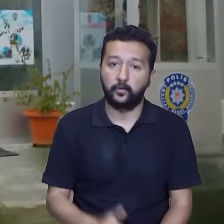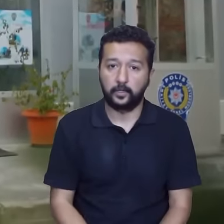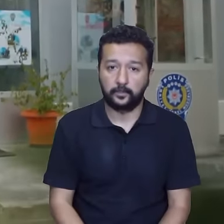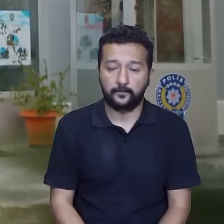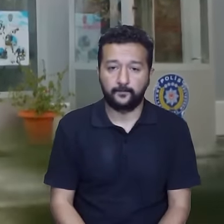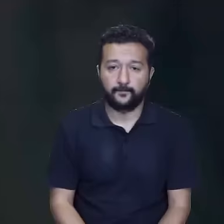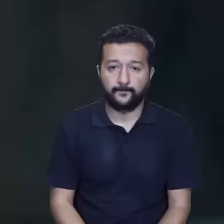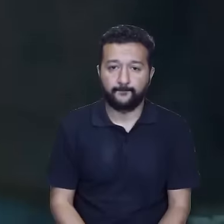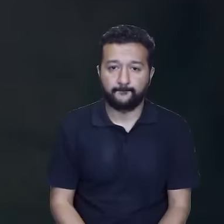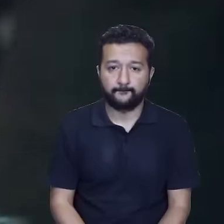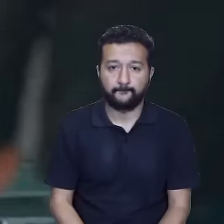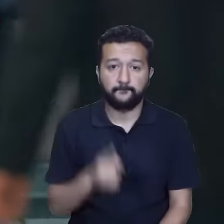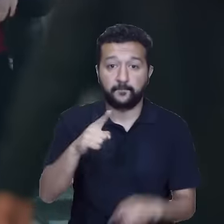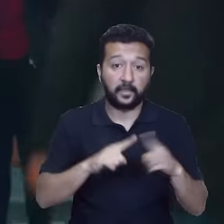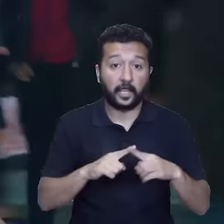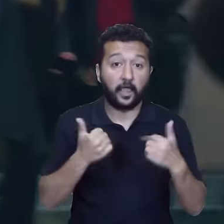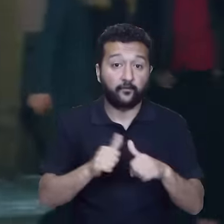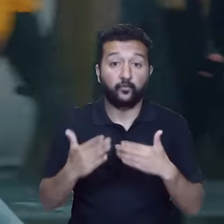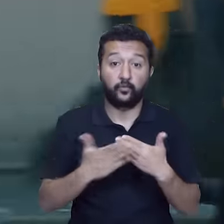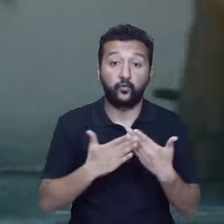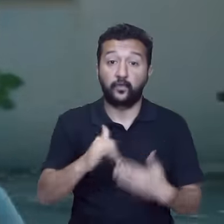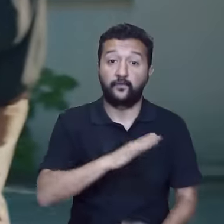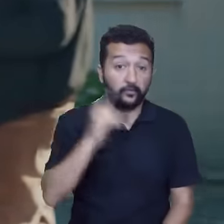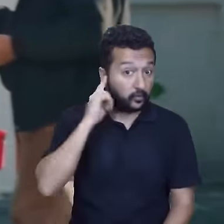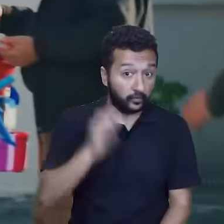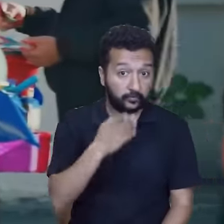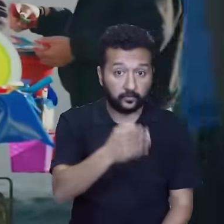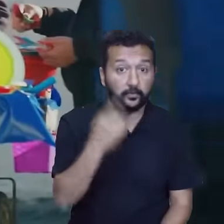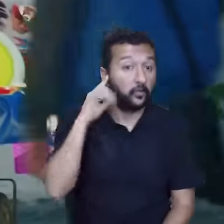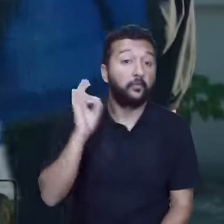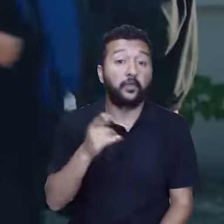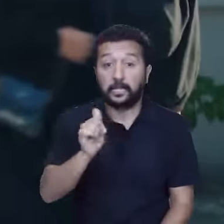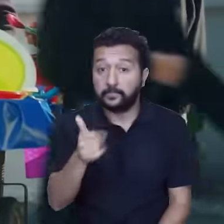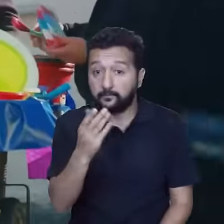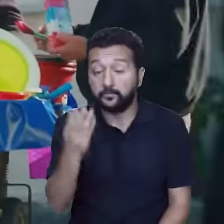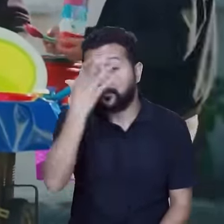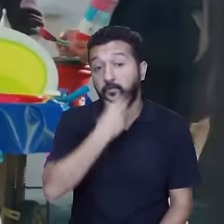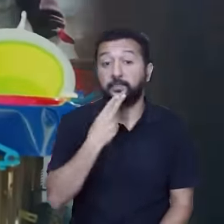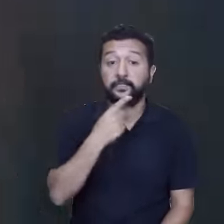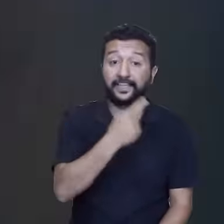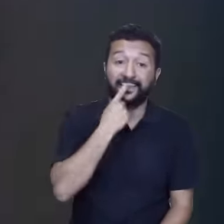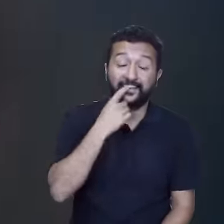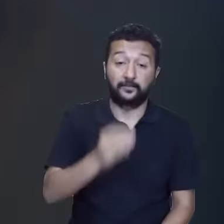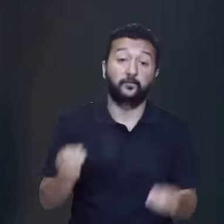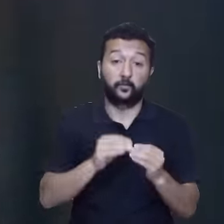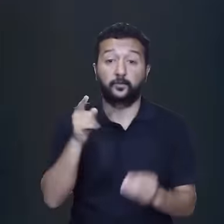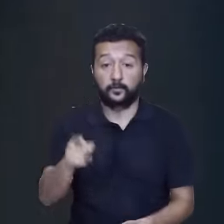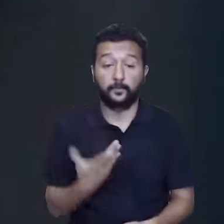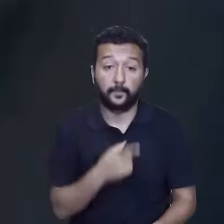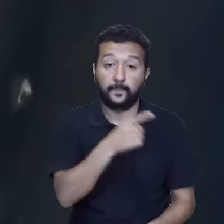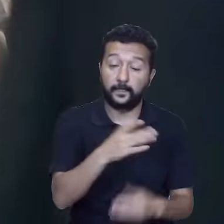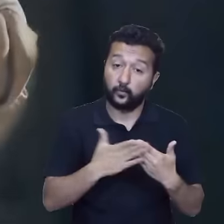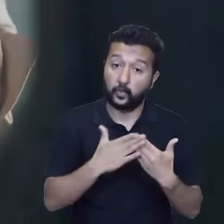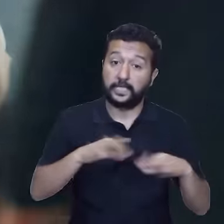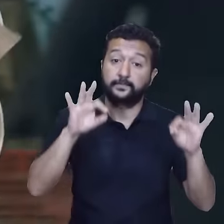şaşkın. Tarık evleniyormuş yakında düğün var. Haberin var mı? Duydun mu? Duymadım. Kız çok güzelmiş. Dişçiymiş üstelik. Düğün